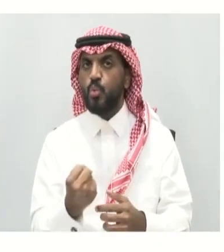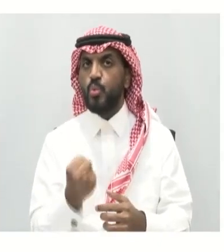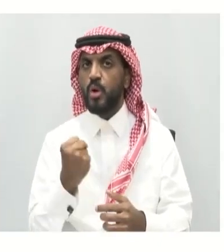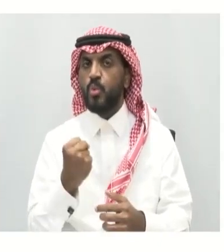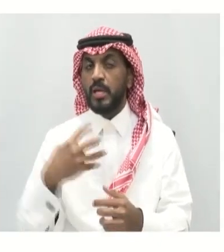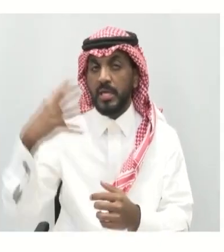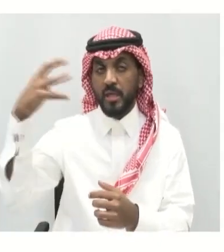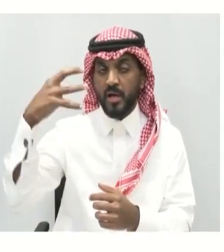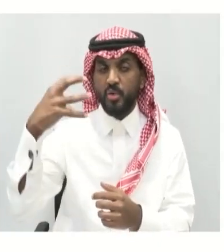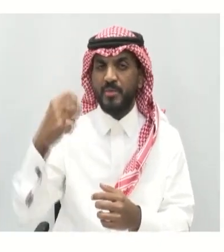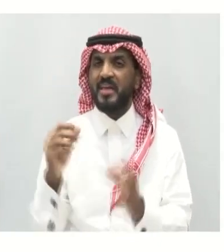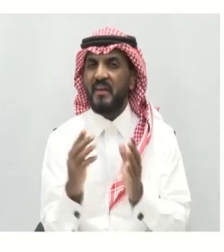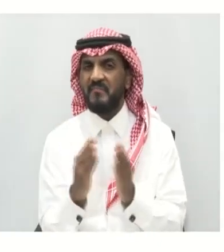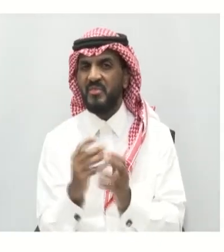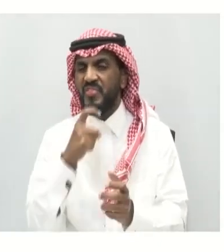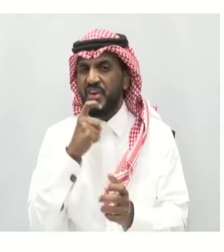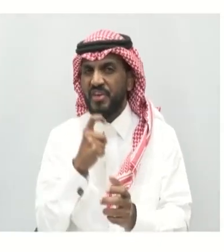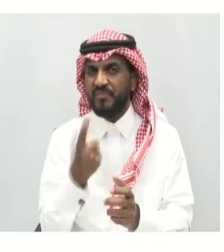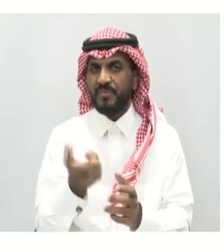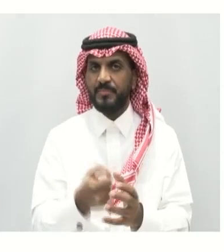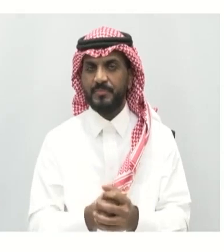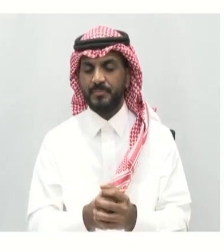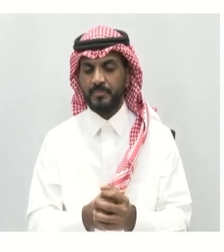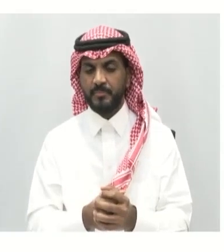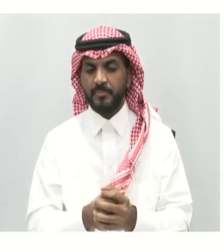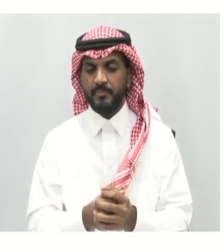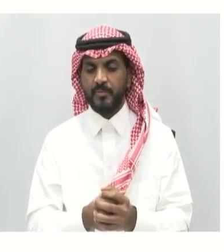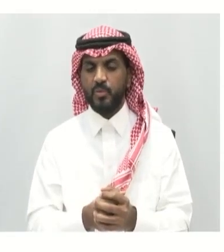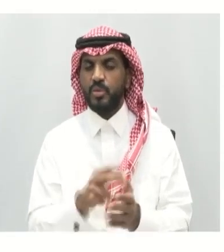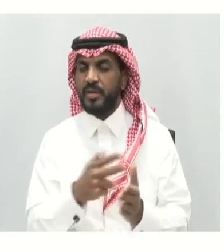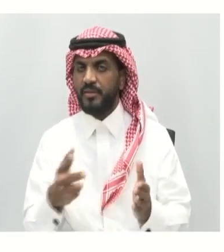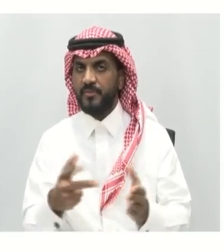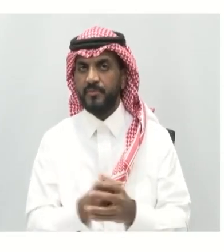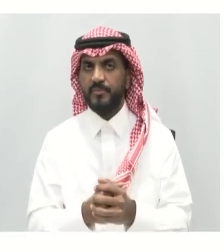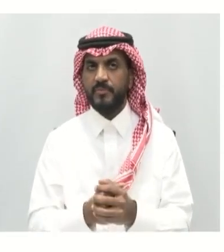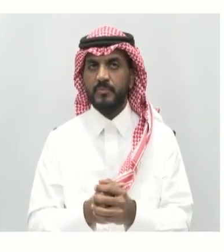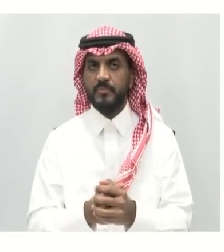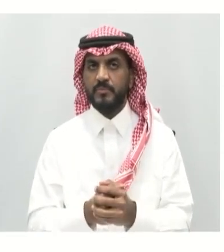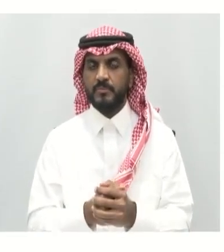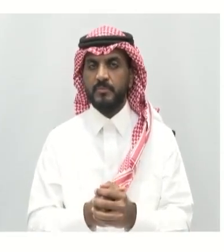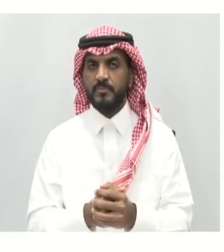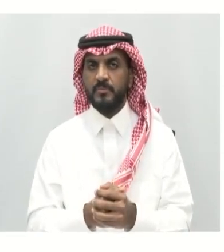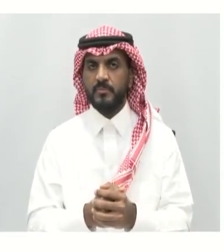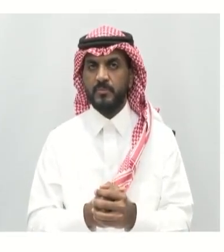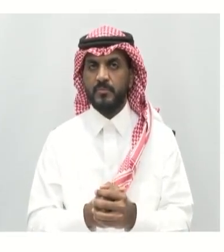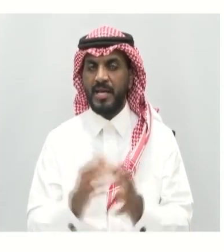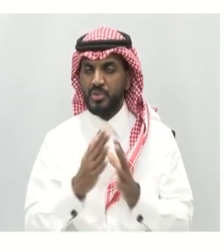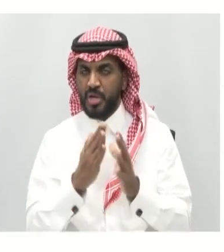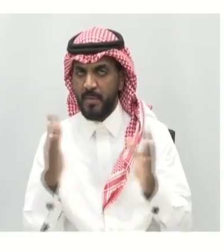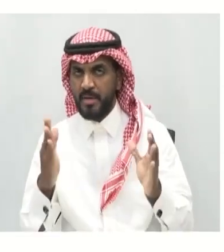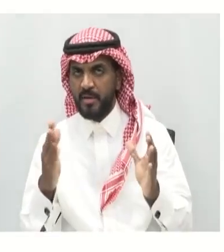شديده وبعضها اضاءتها ضعيفه وايضا تختلف في ماذا في